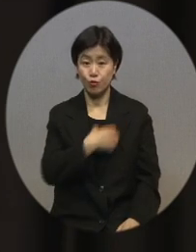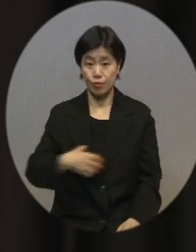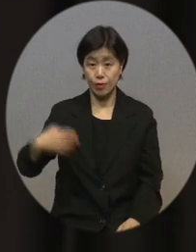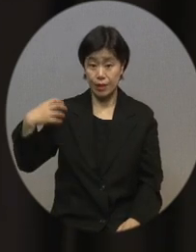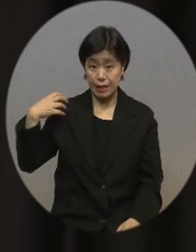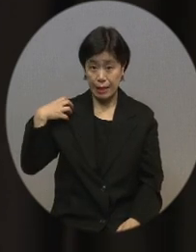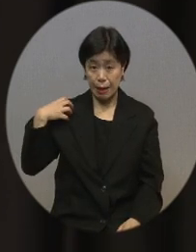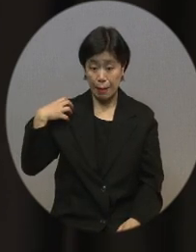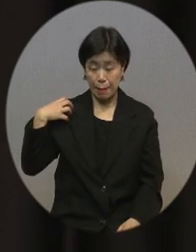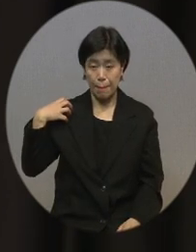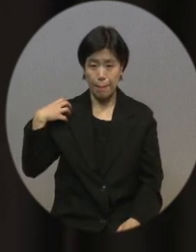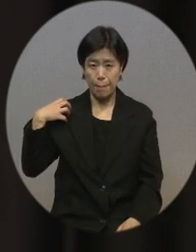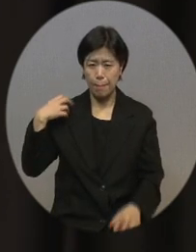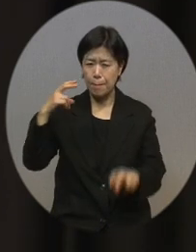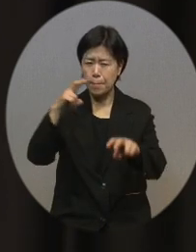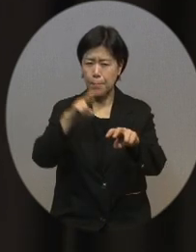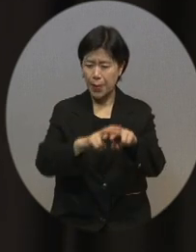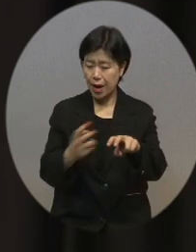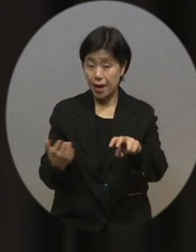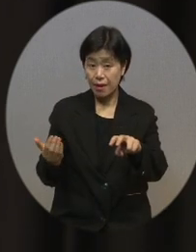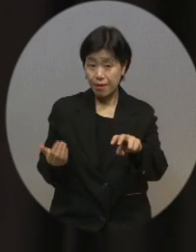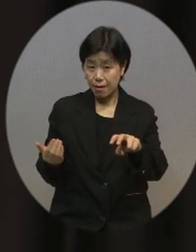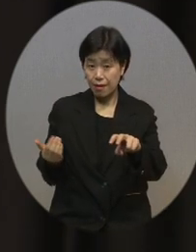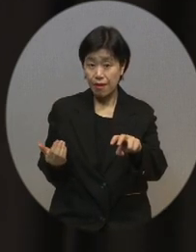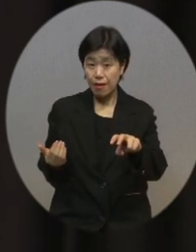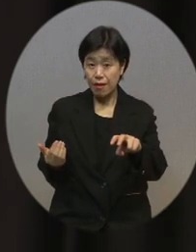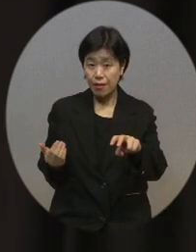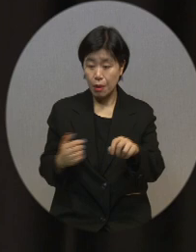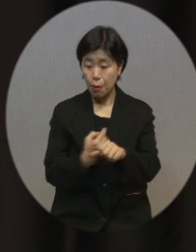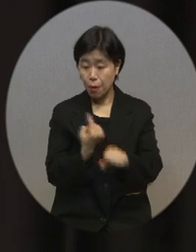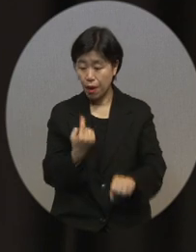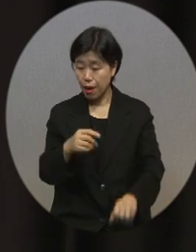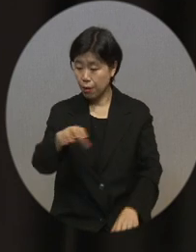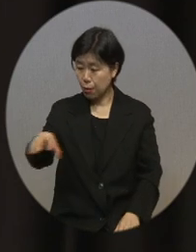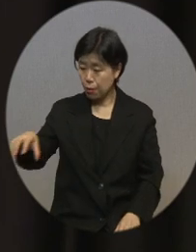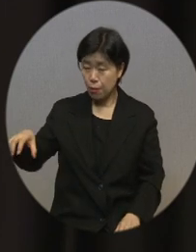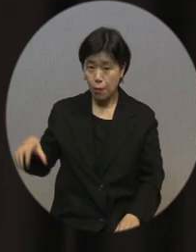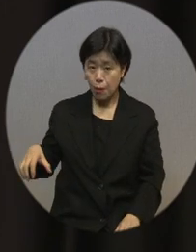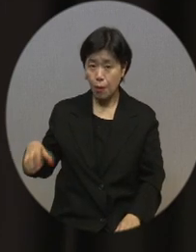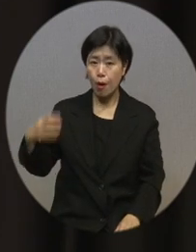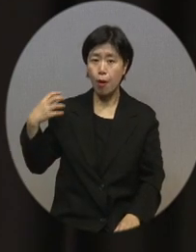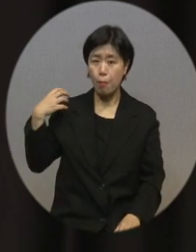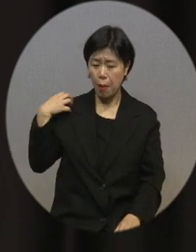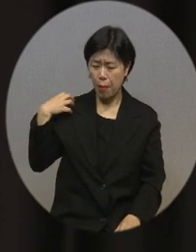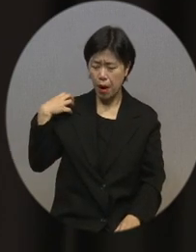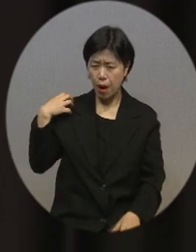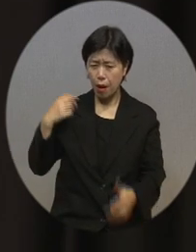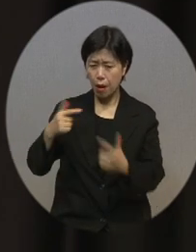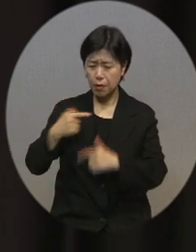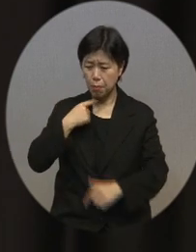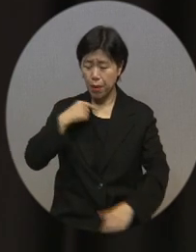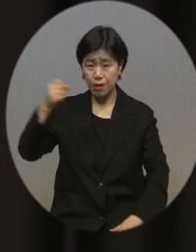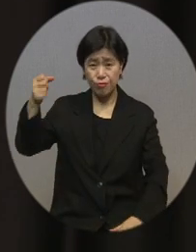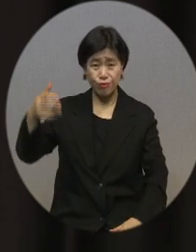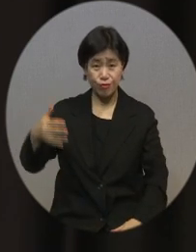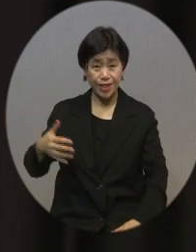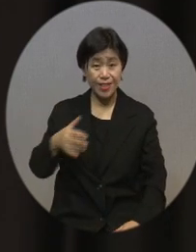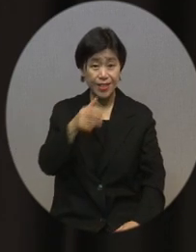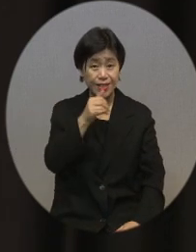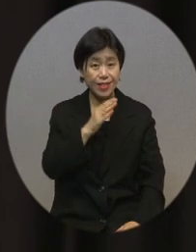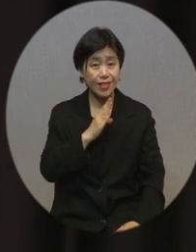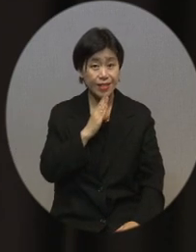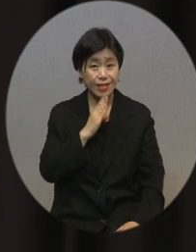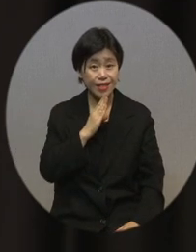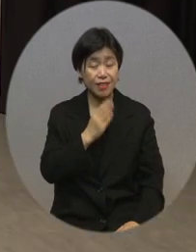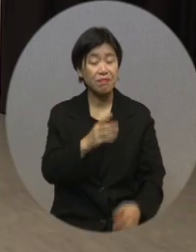전에 네. 여러 기관에 네. 여러 직책을 수행한 기록이 있어요. 예, 그렇습니다.